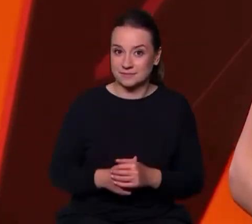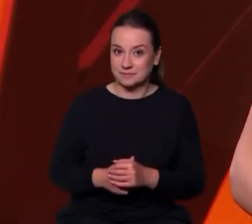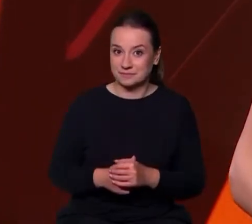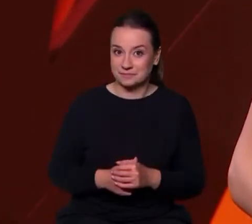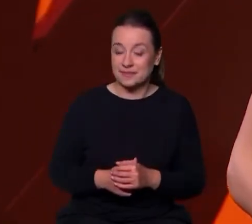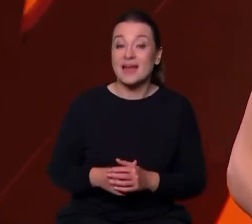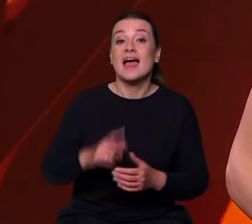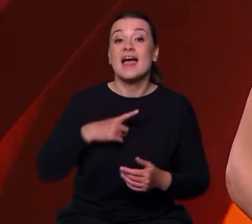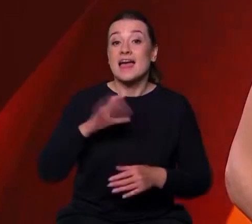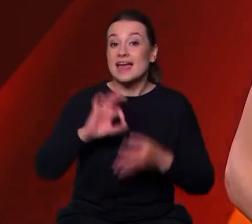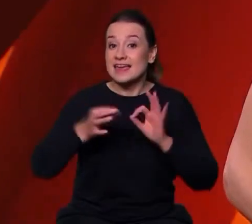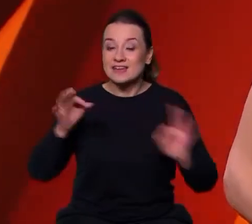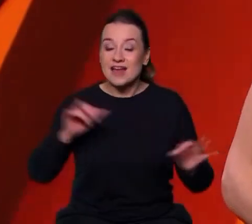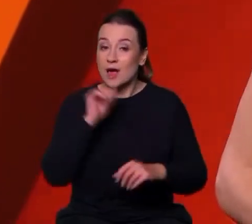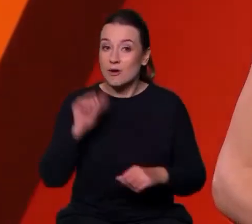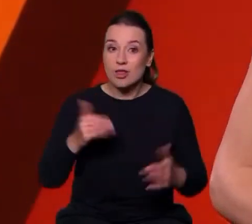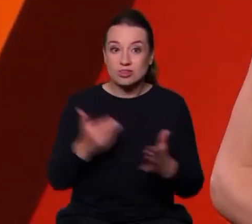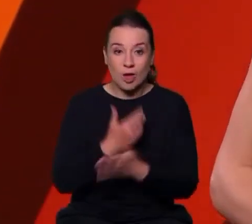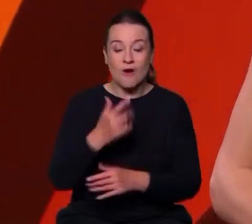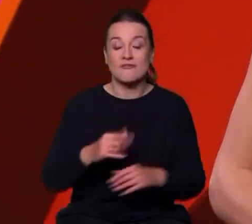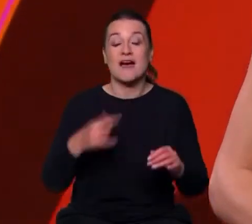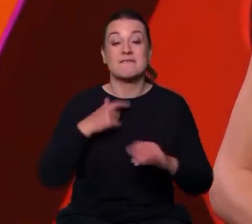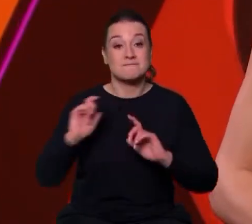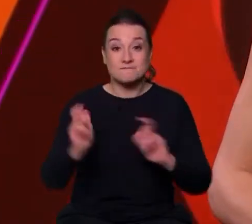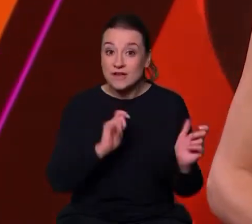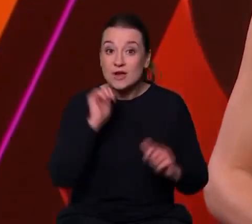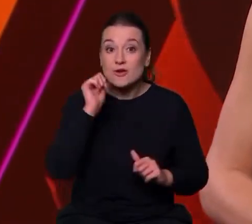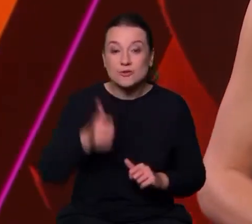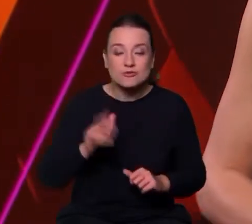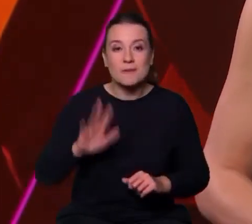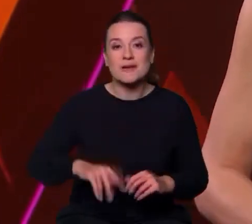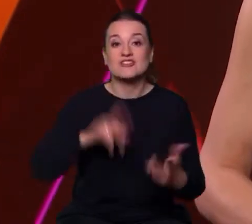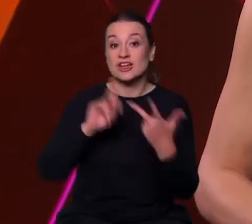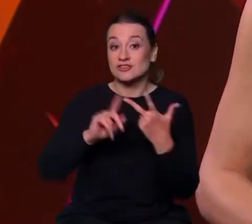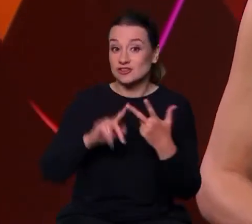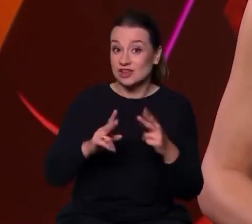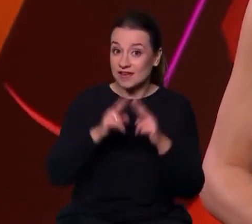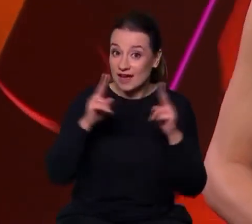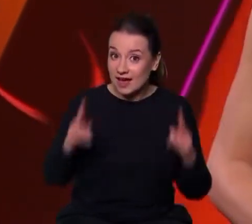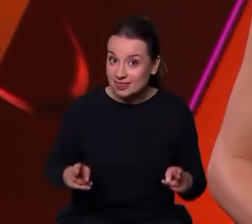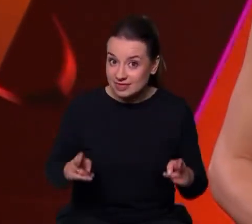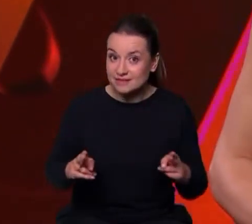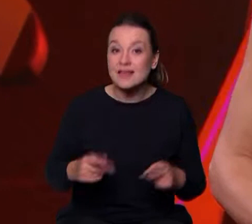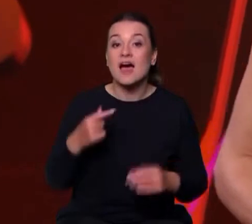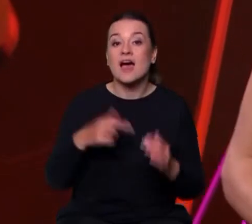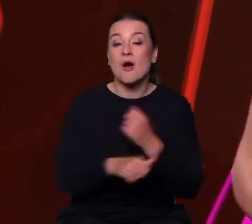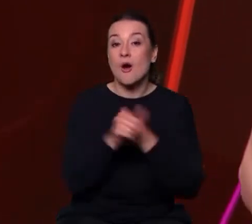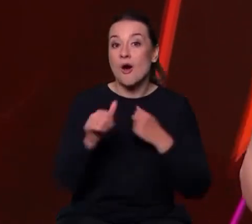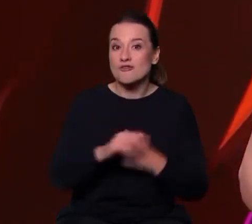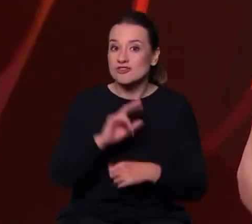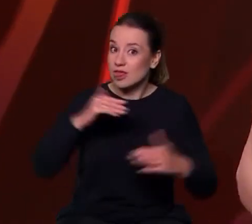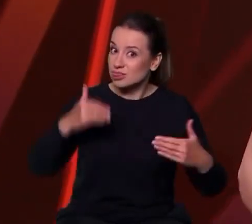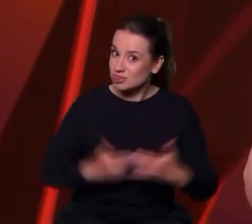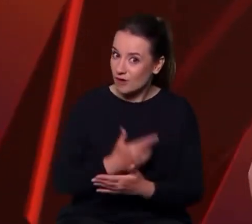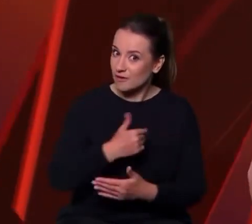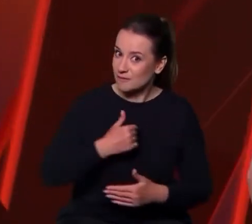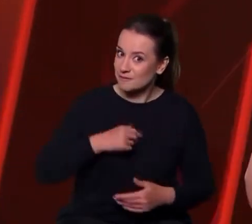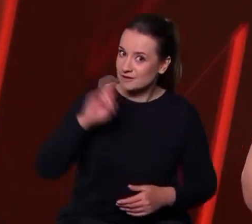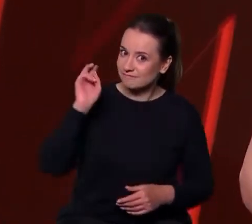Igrzyska Europejskie to nowa impreza. Jutro rozpocznie się dopiero jej trzecia edycja. Przez to, że jest nowa, z dużym zaciekawieniem czekamy